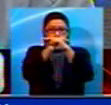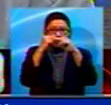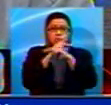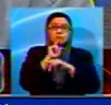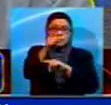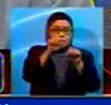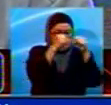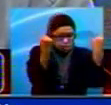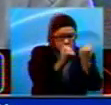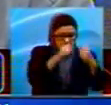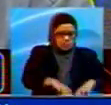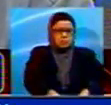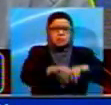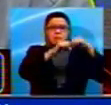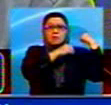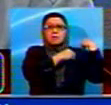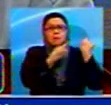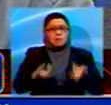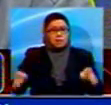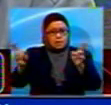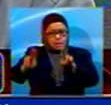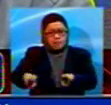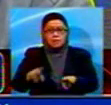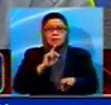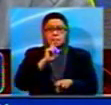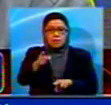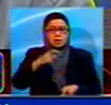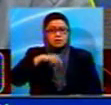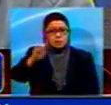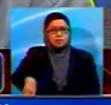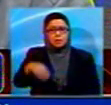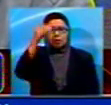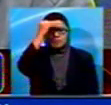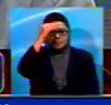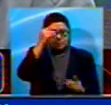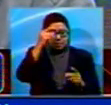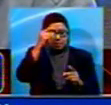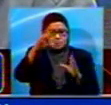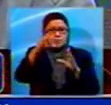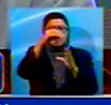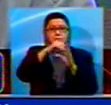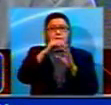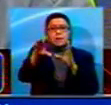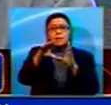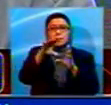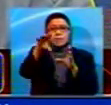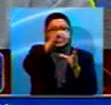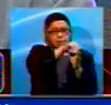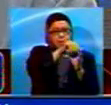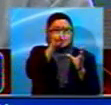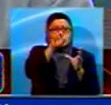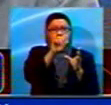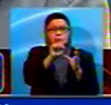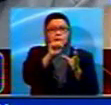Over Sign The Con They will have taken consideration the price increase Across the board normally they do